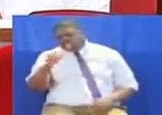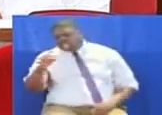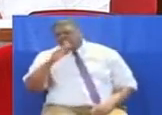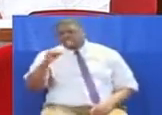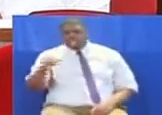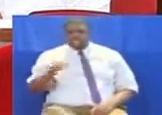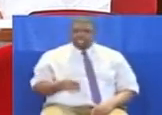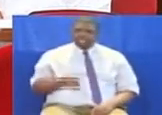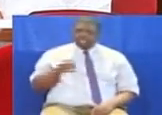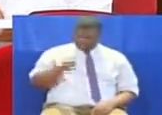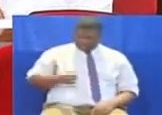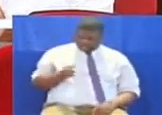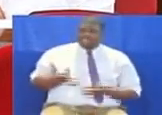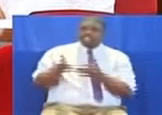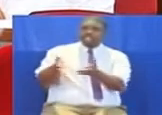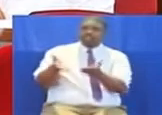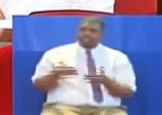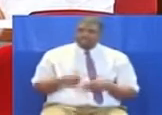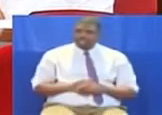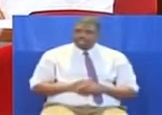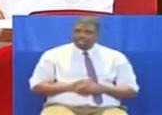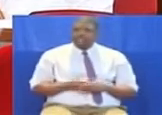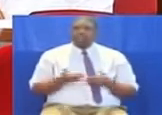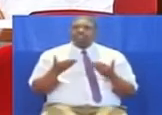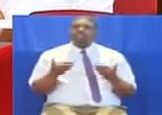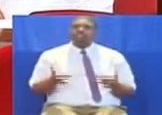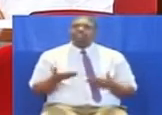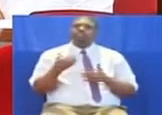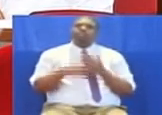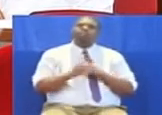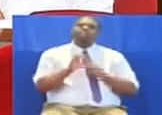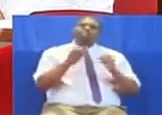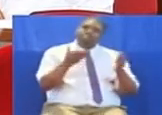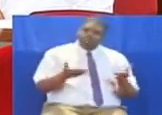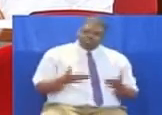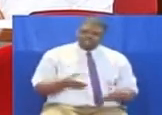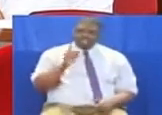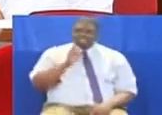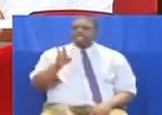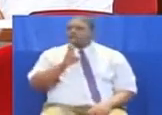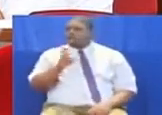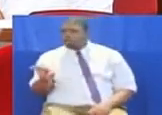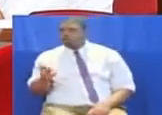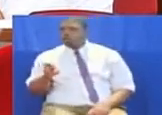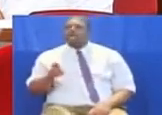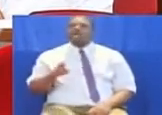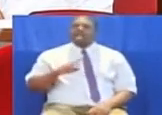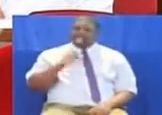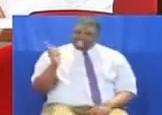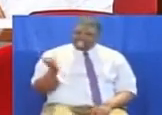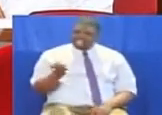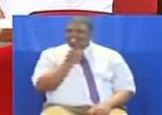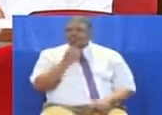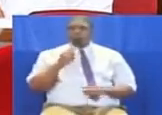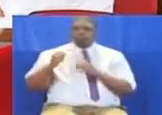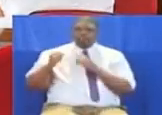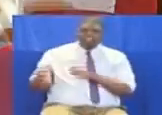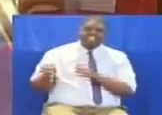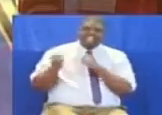SGR hii hapa. Sasa tunakwenda, jamaa anajibu kila hoja, anajibu kwa vitendo.